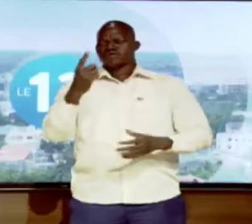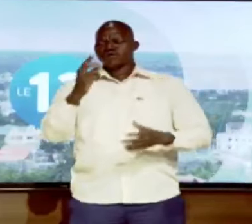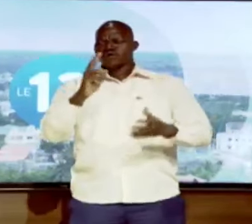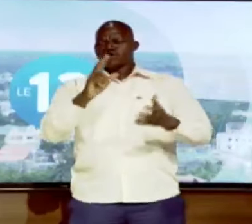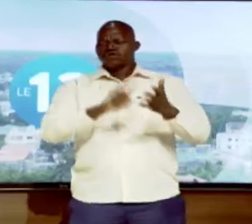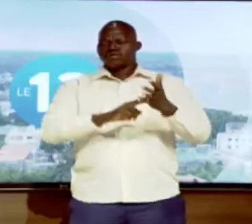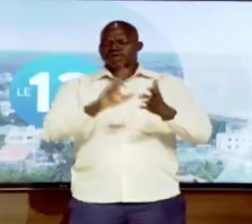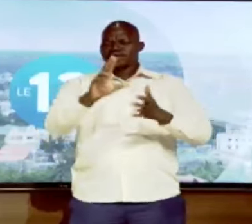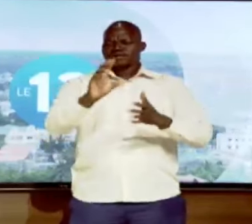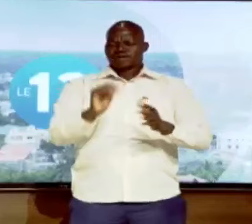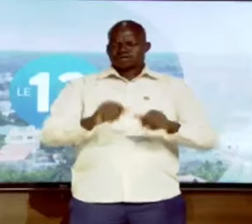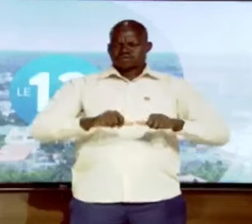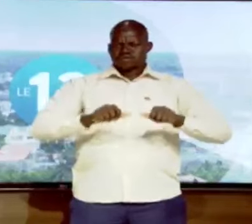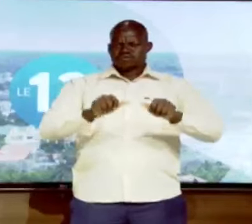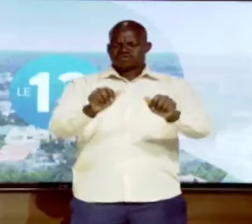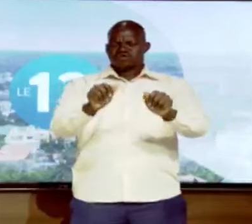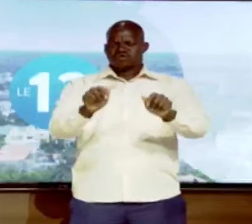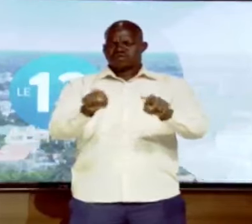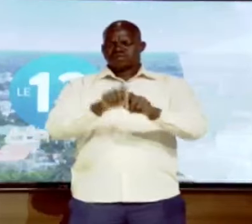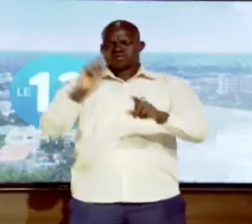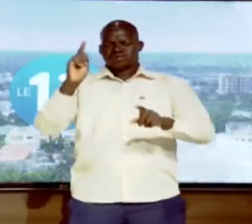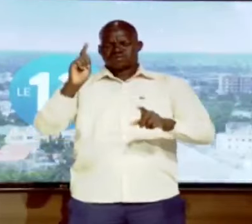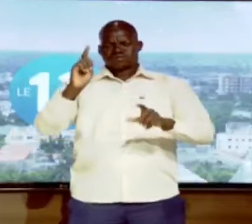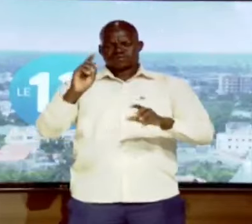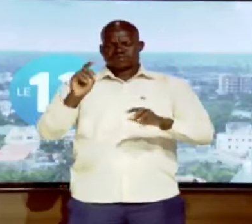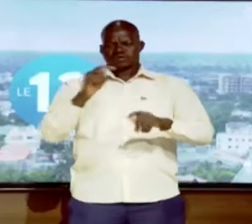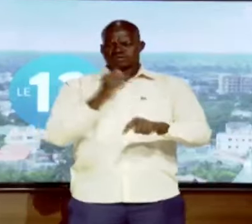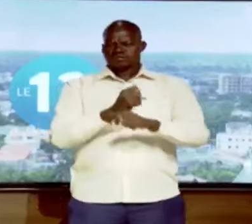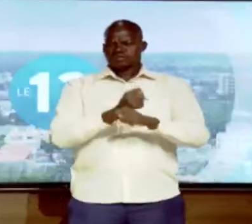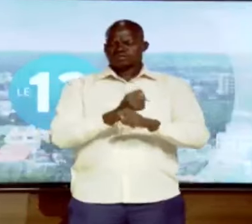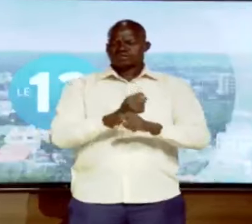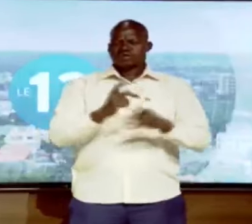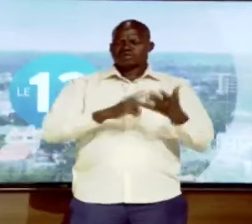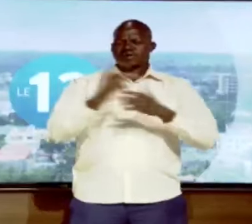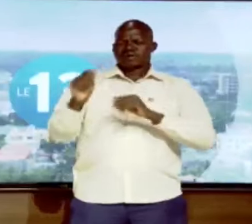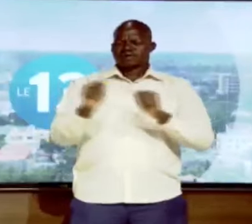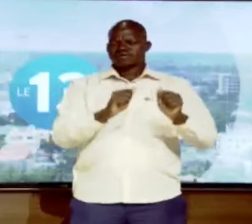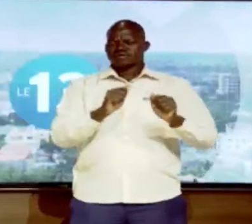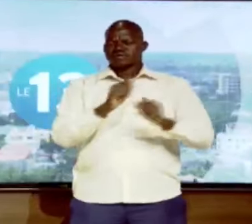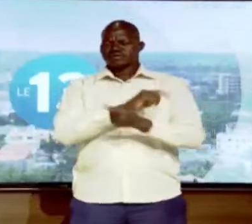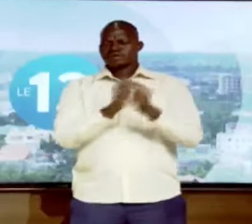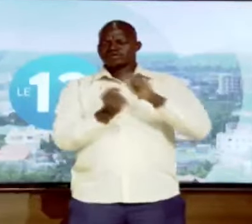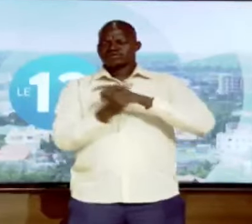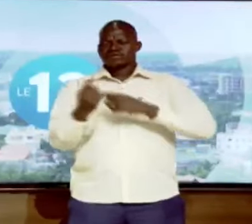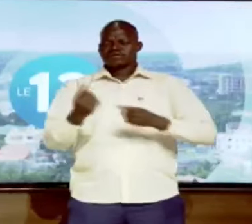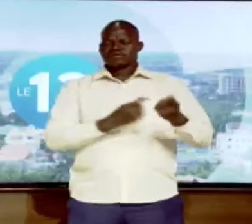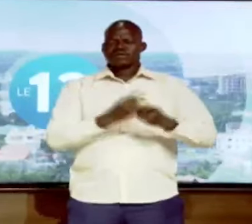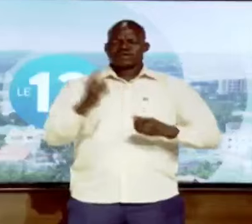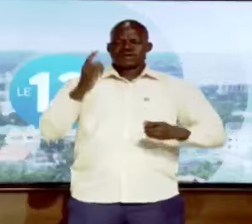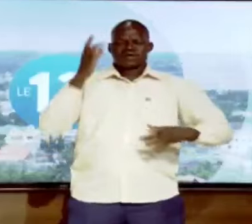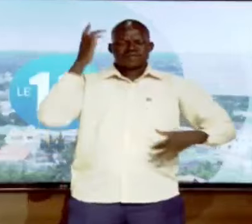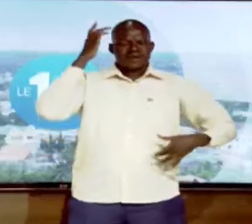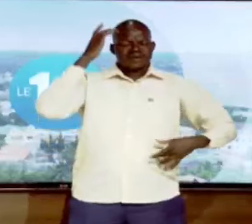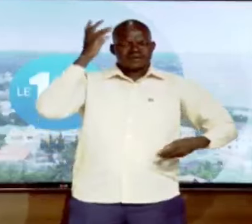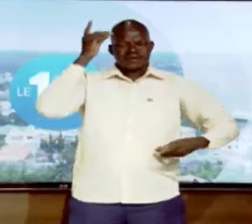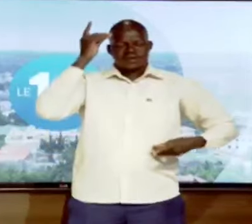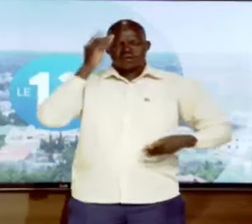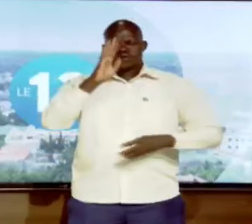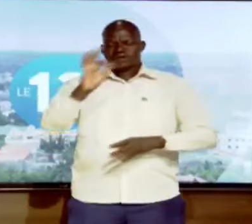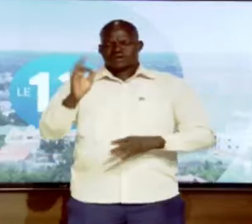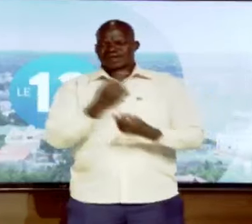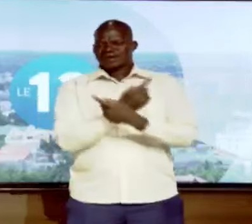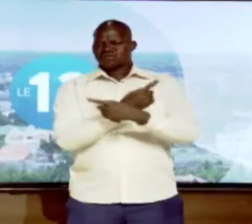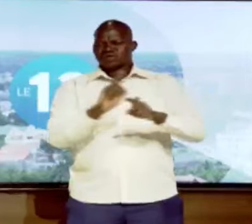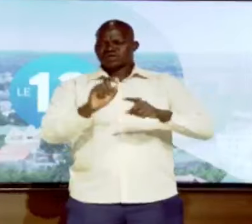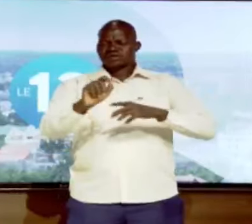s'est poursuivi de même que l'exécution du plan d'action de la transition et la gestion des épidémies de Ding au Burkina la gratuité des